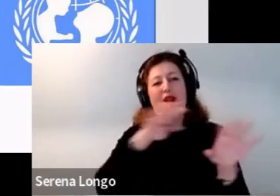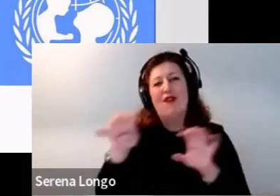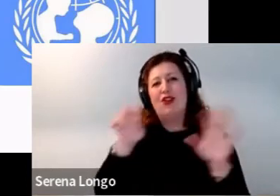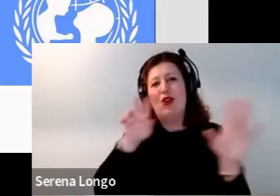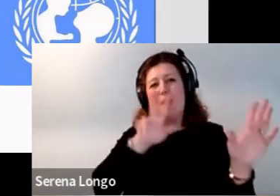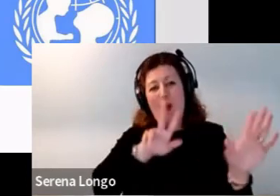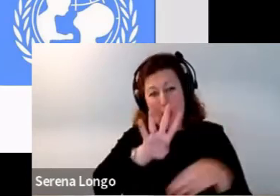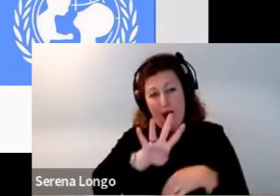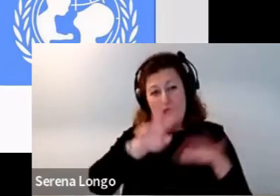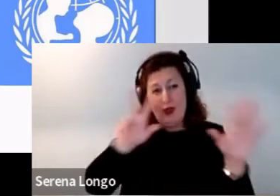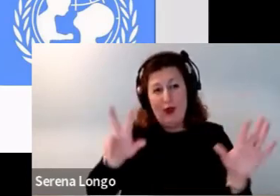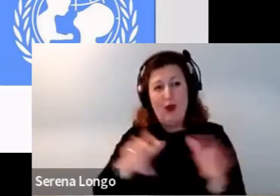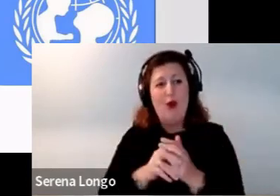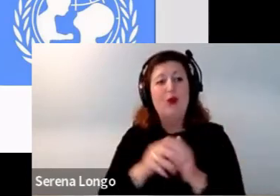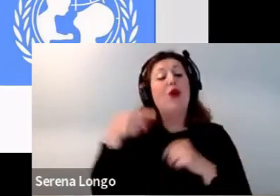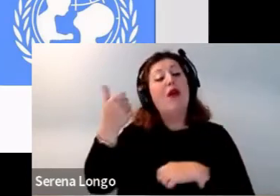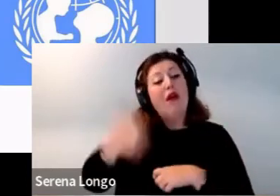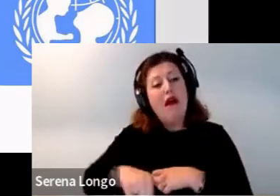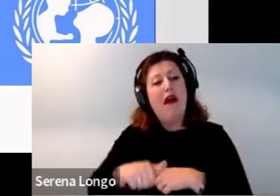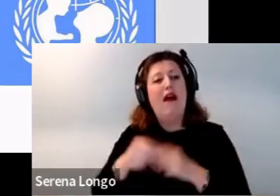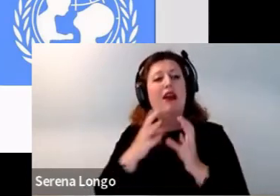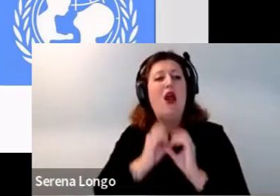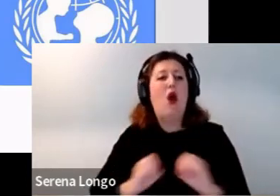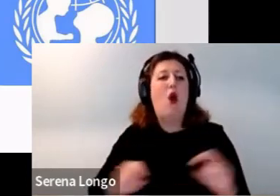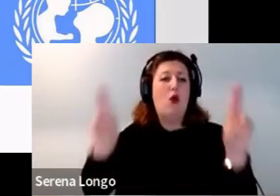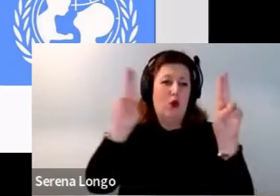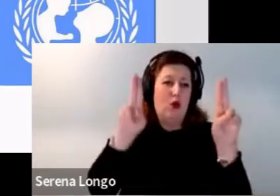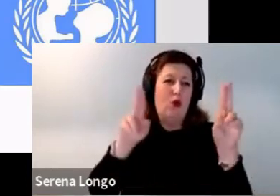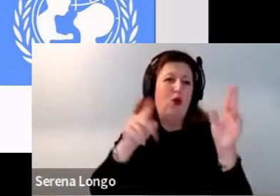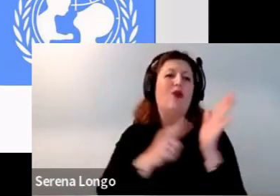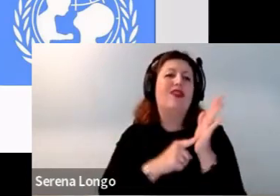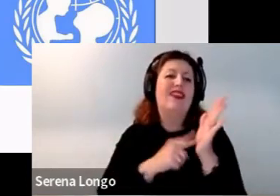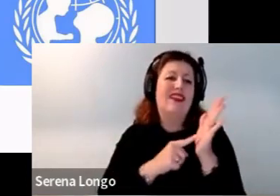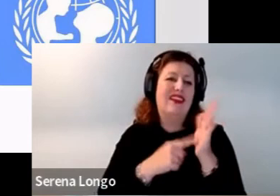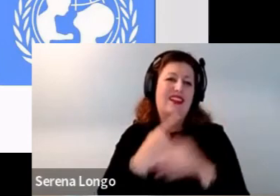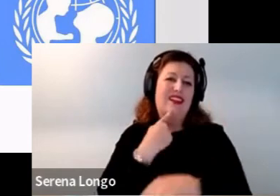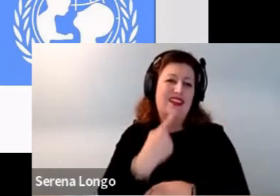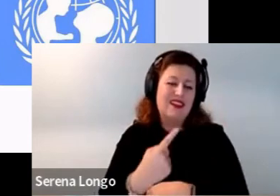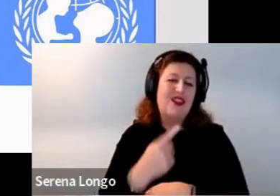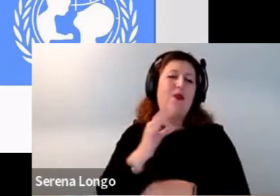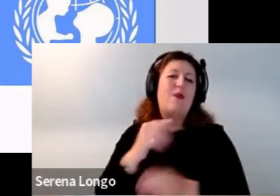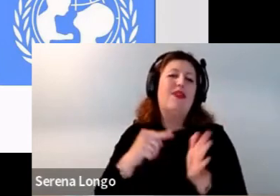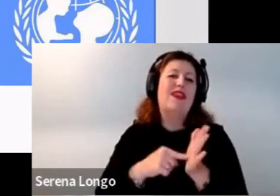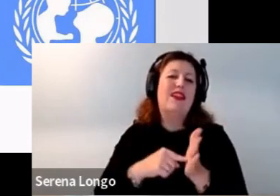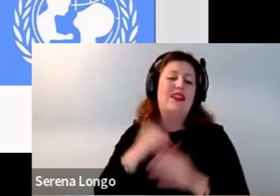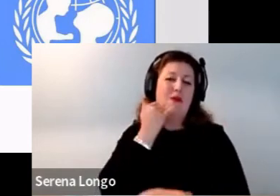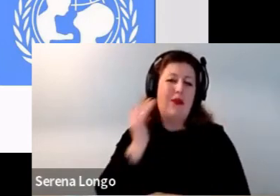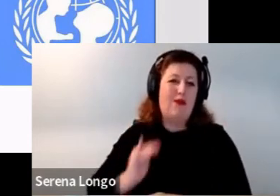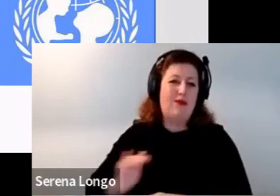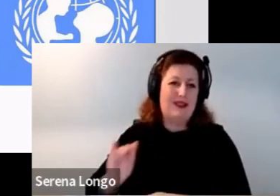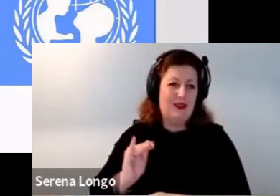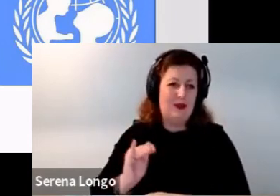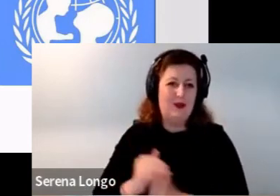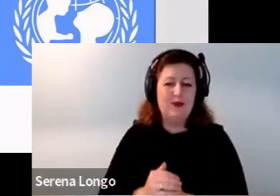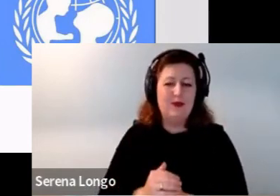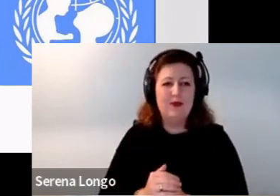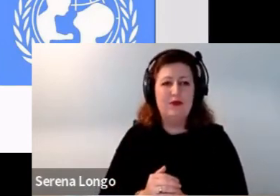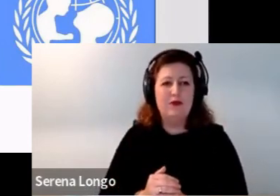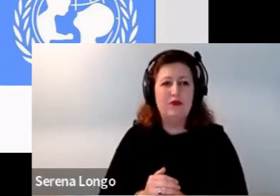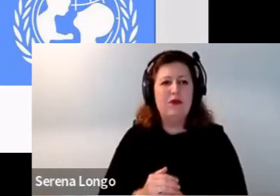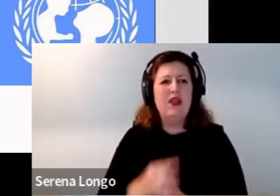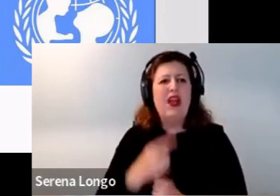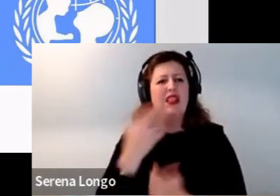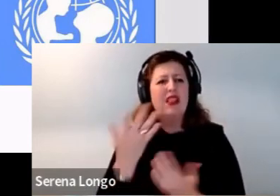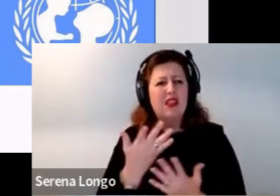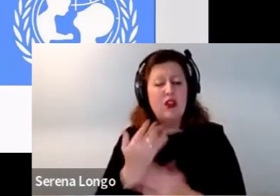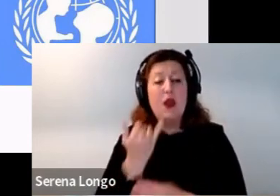dei Diritti del Bambino del 1959, la quale riporta questo enunciato: il